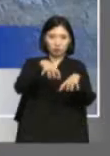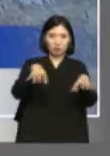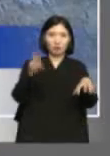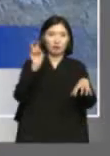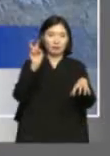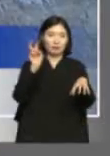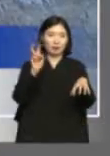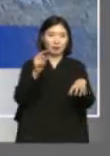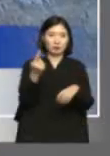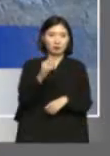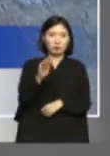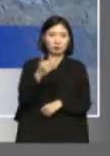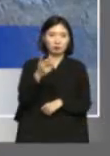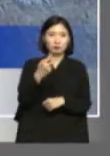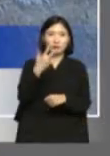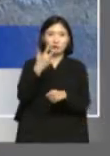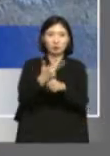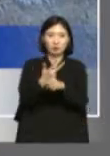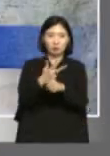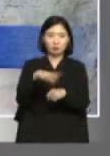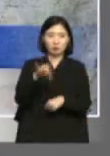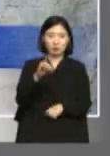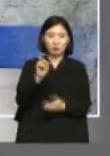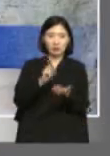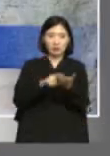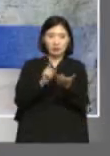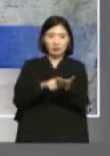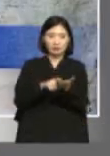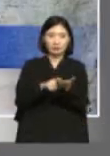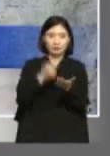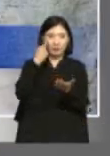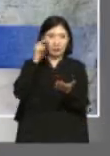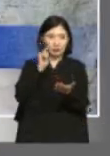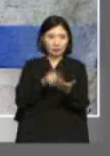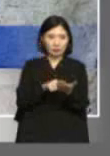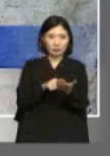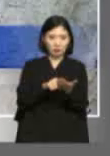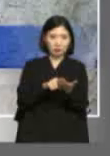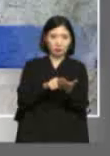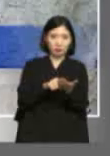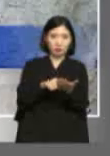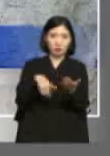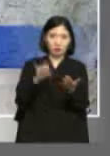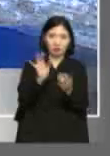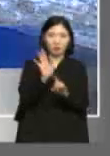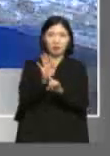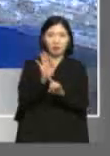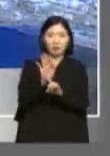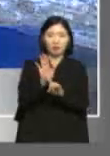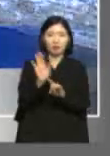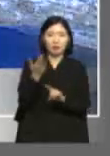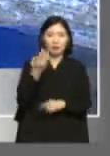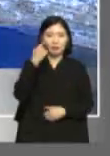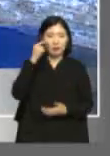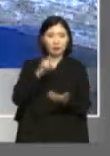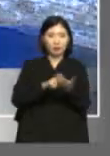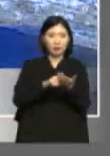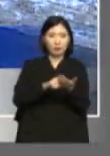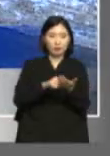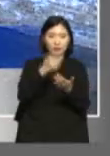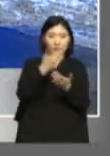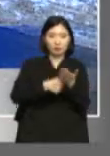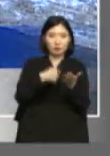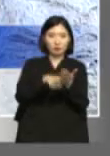초에 긴급 발굴 조사를 시작하게 되면서 학계에 처음으로 알려지게 됩니다. 그 이후에 발견된 유물의